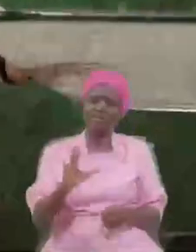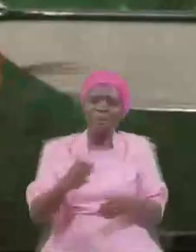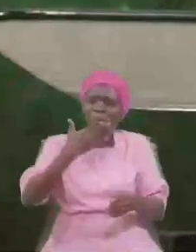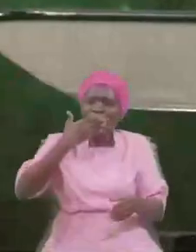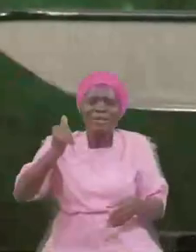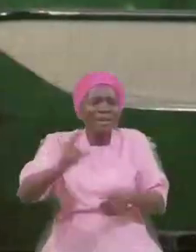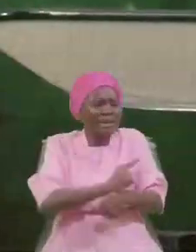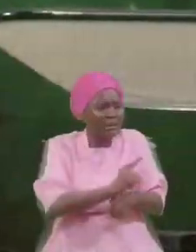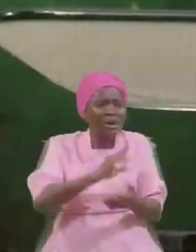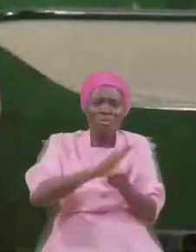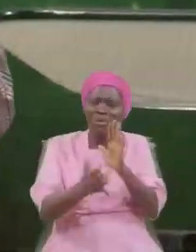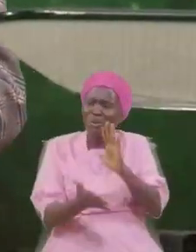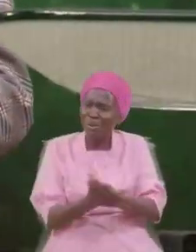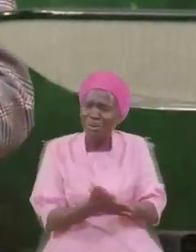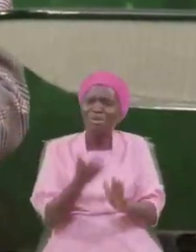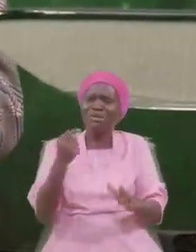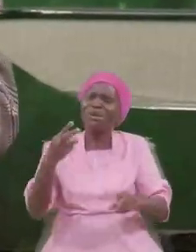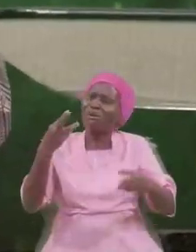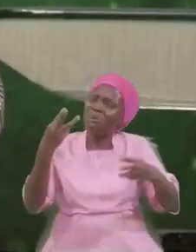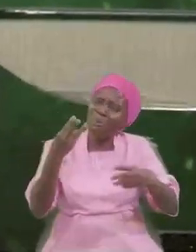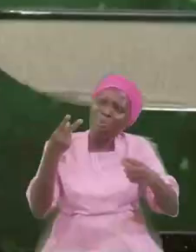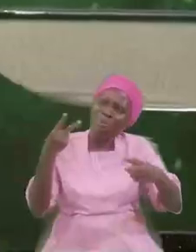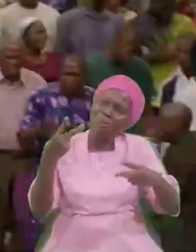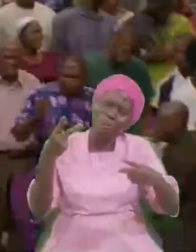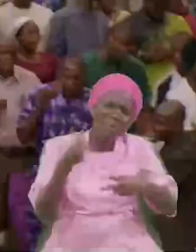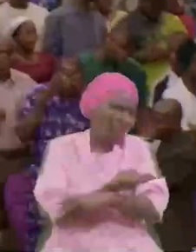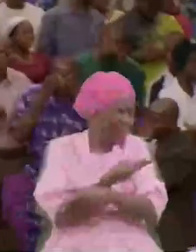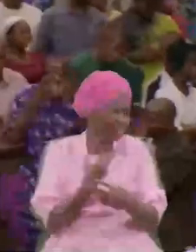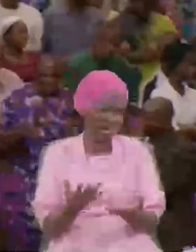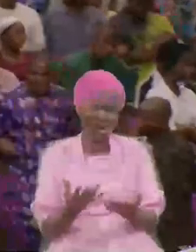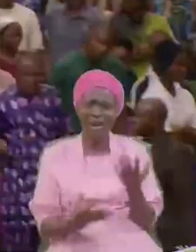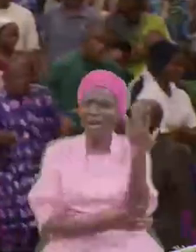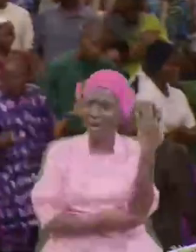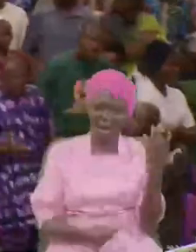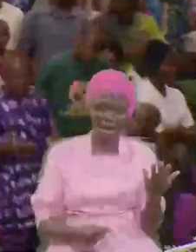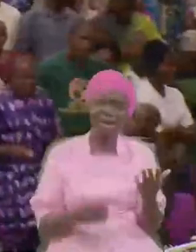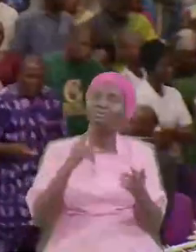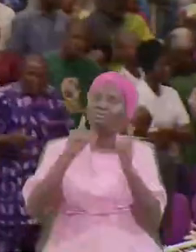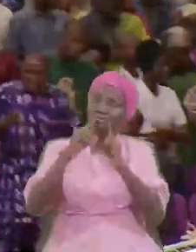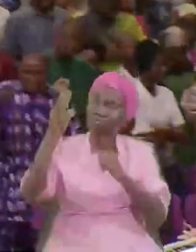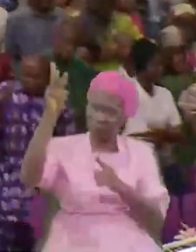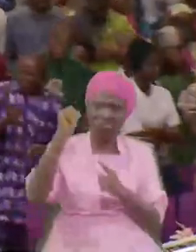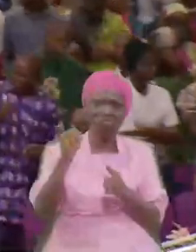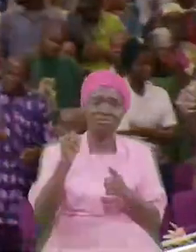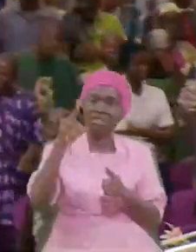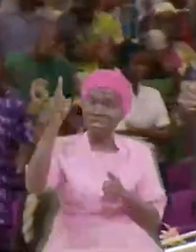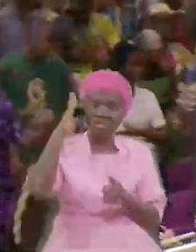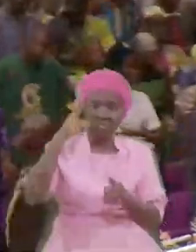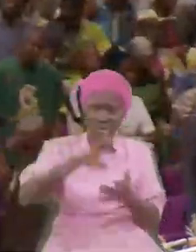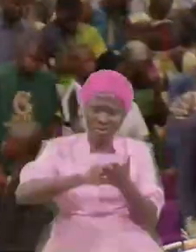devient le pire. Parlez au Seigneur, il va ôter l'échec. Et il va faire entrer le